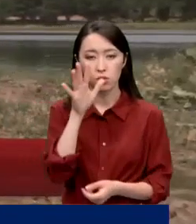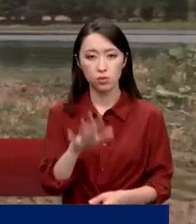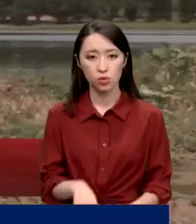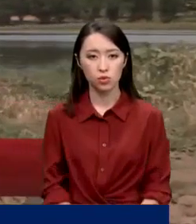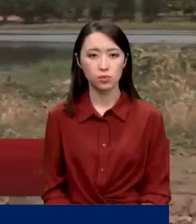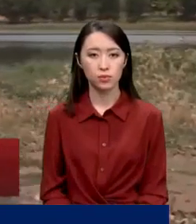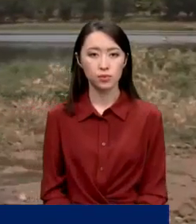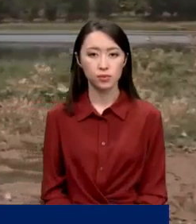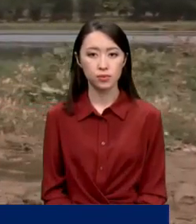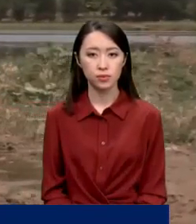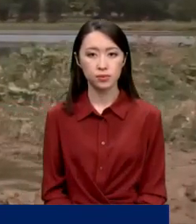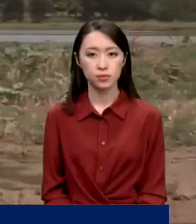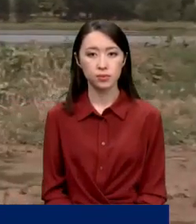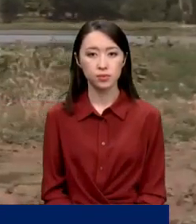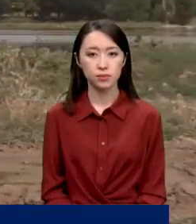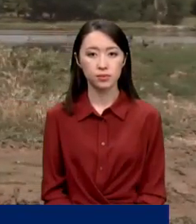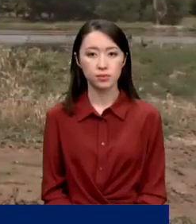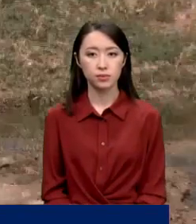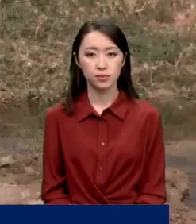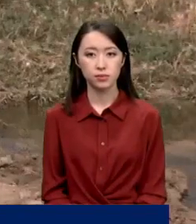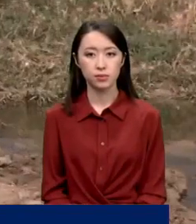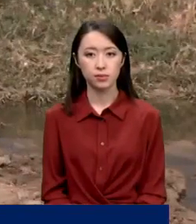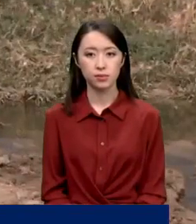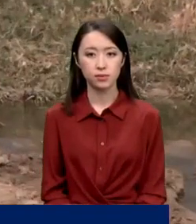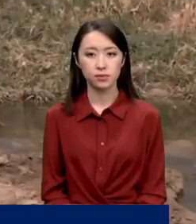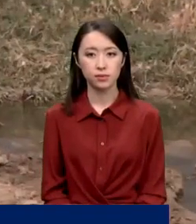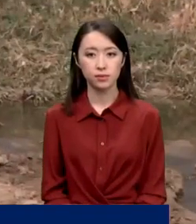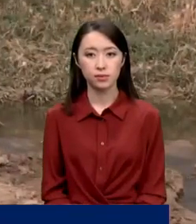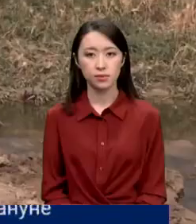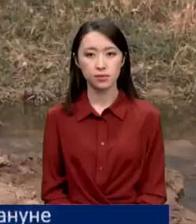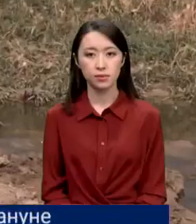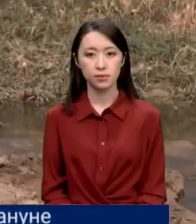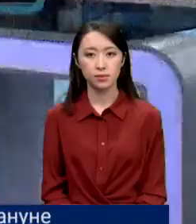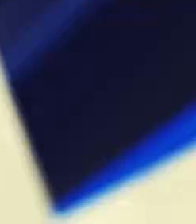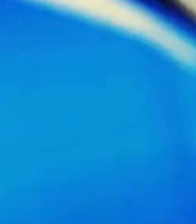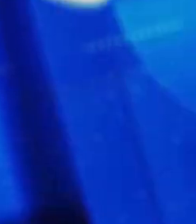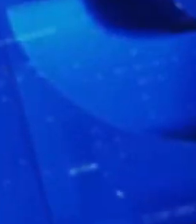Жанар Масугутов, Виталий Заинтинов, Атамикент Бизнес, Туркестанская область.